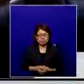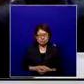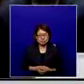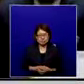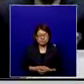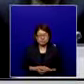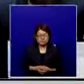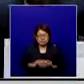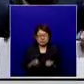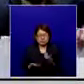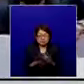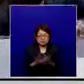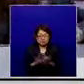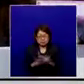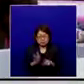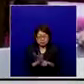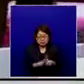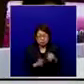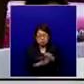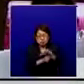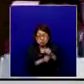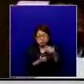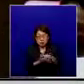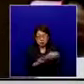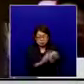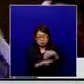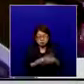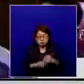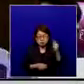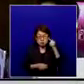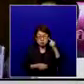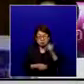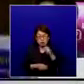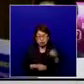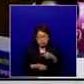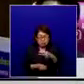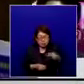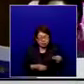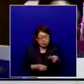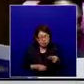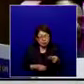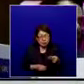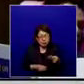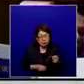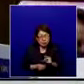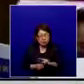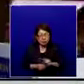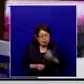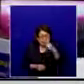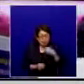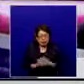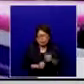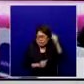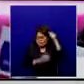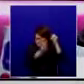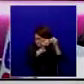ศรษฐกิจยุคหลังโควิดเนี่ยท่านรู้จักคำว่าซิมูเลชันไหมแปลว่าจำลองภาพเหตุ